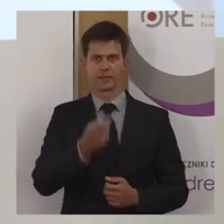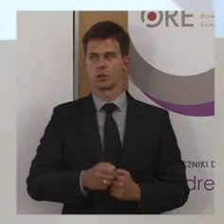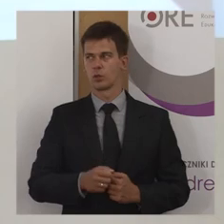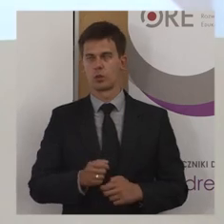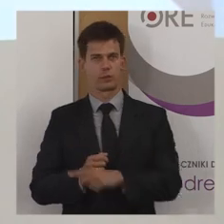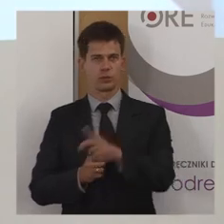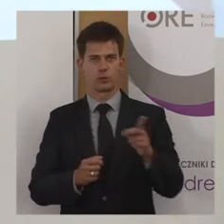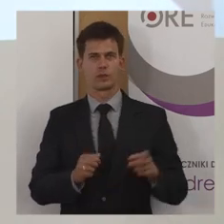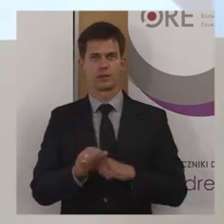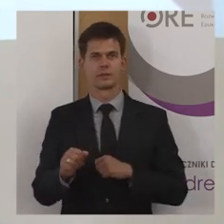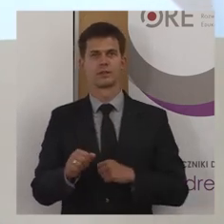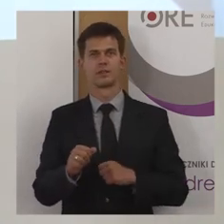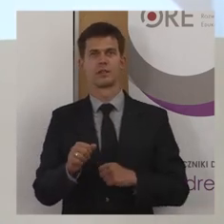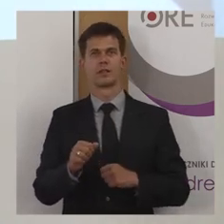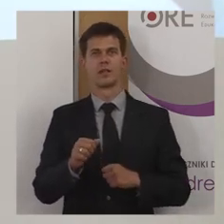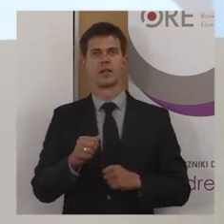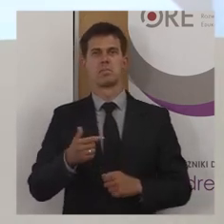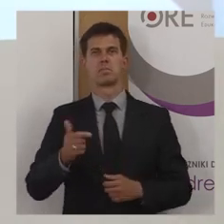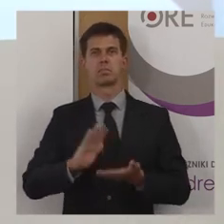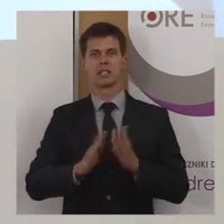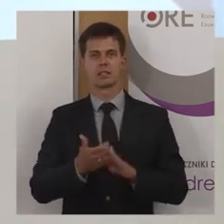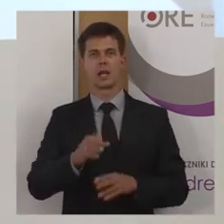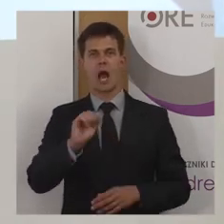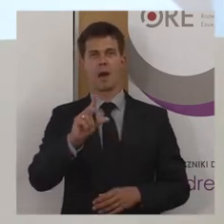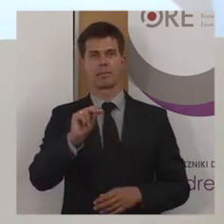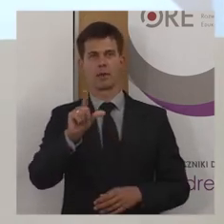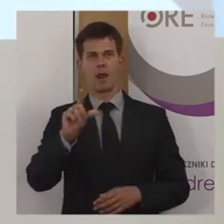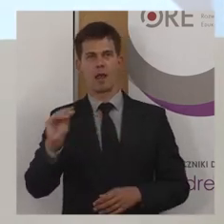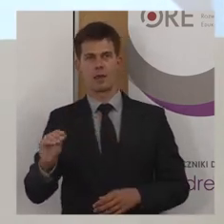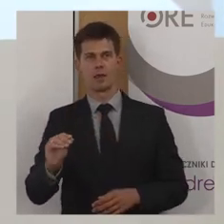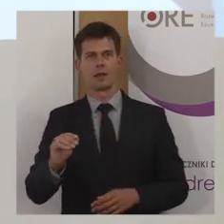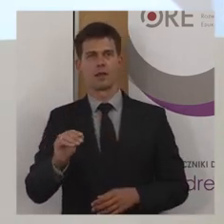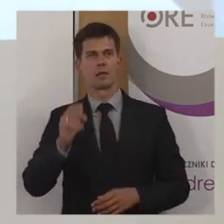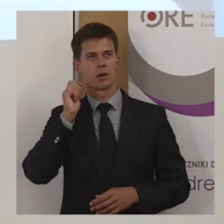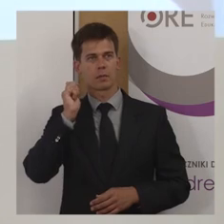tutaj przedstawicielka biznesu firmy Apple, która myśli o tym, żeby